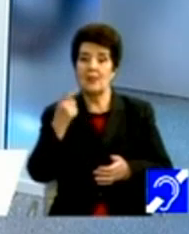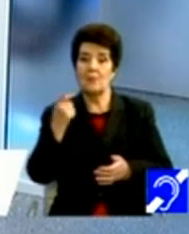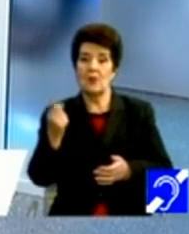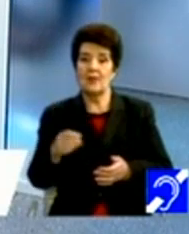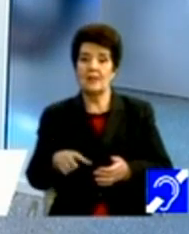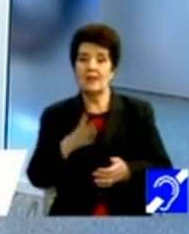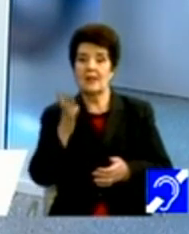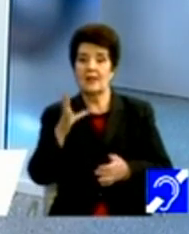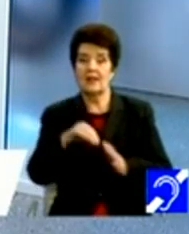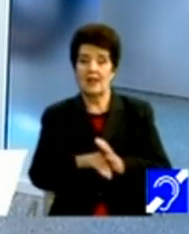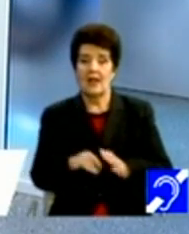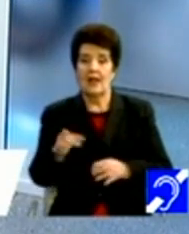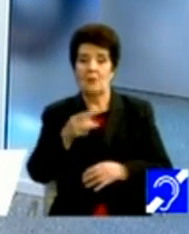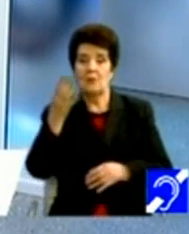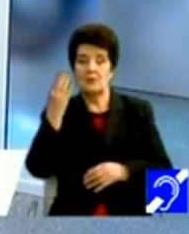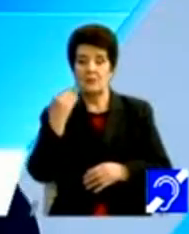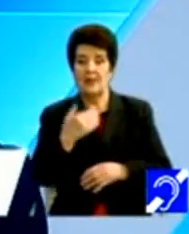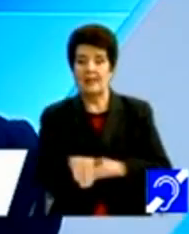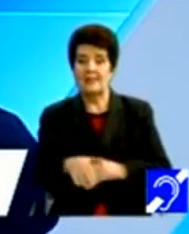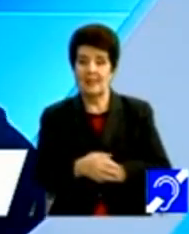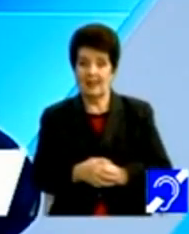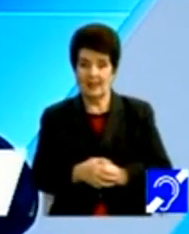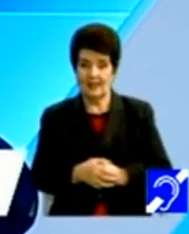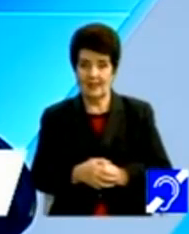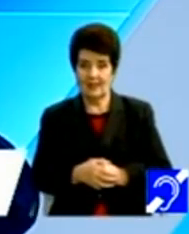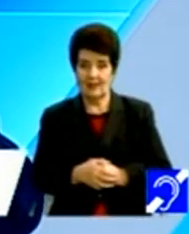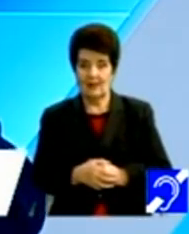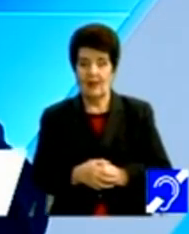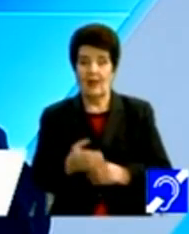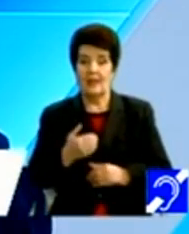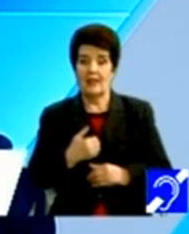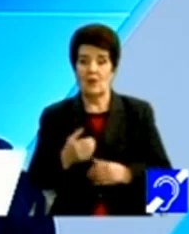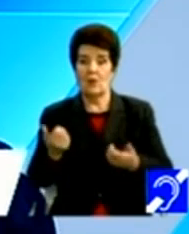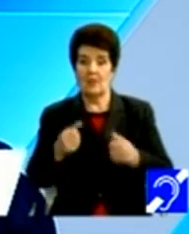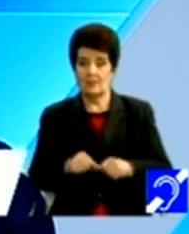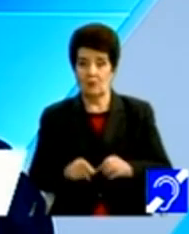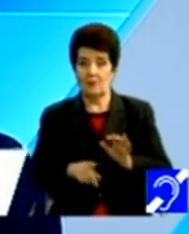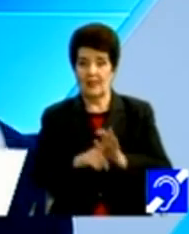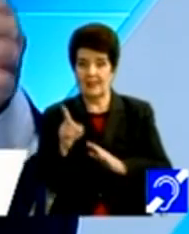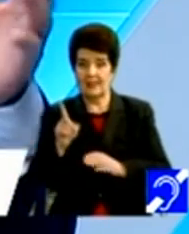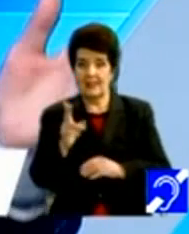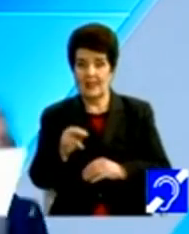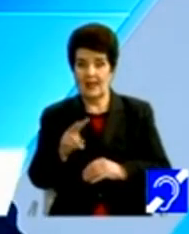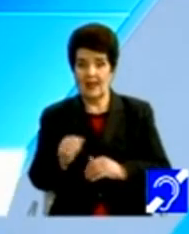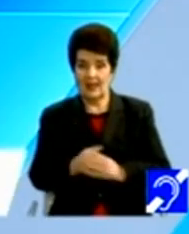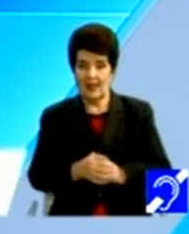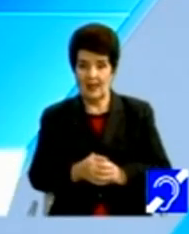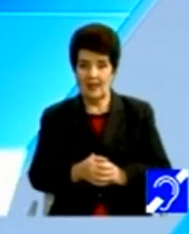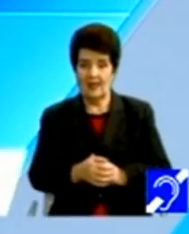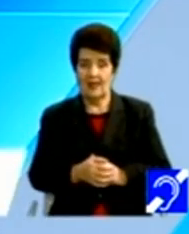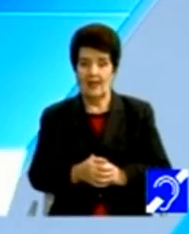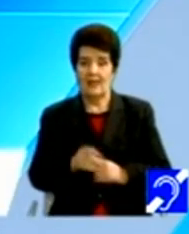trebui să aplice Republica Moldova? Două minute. Da, eu am să pornesc de la